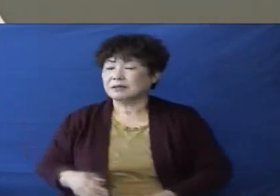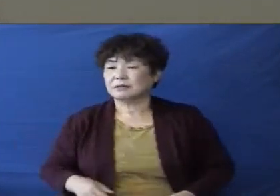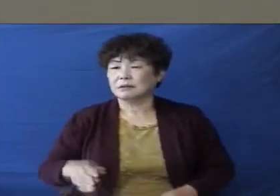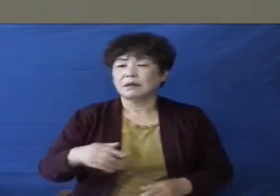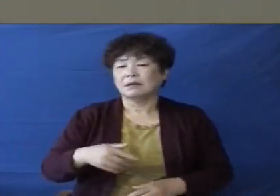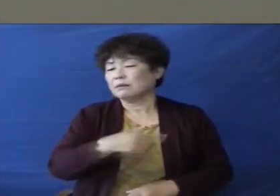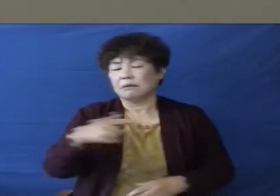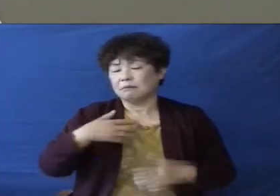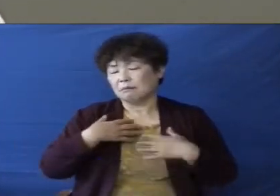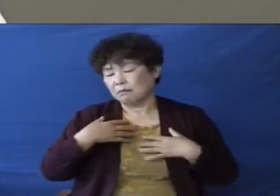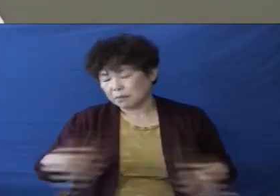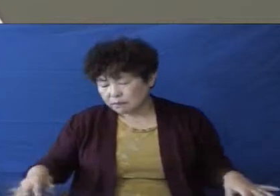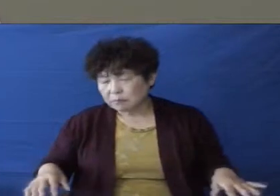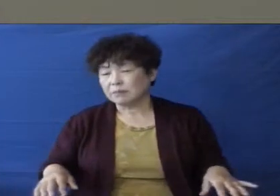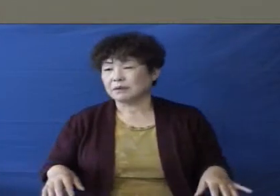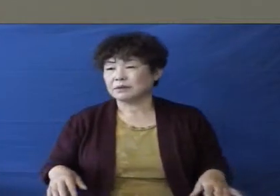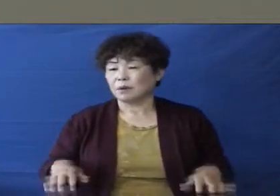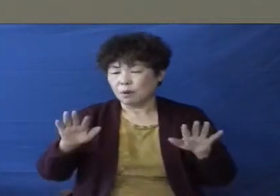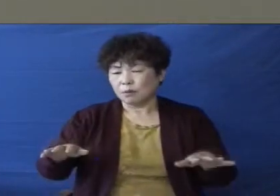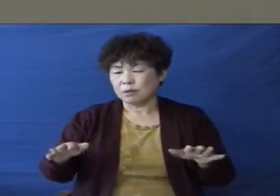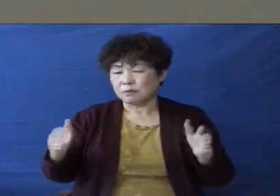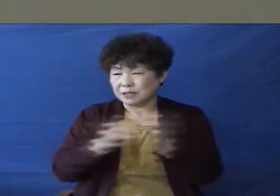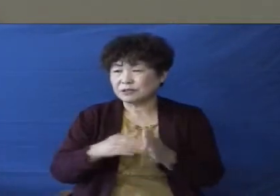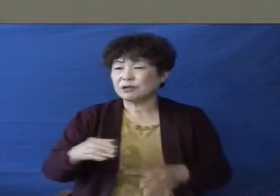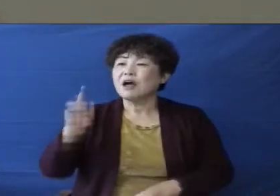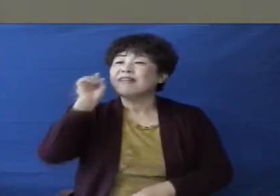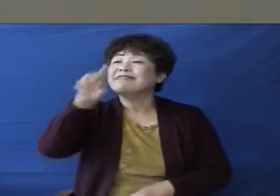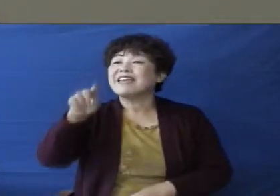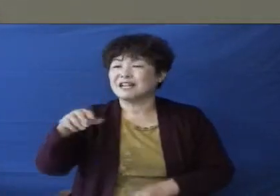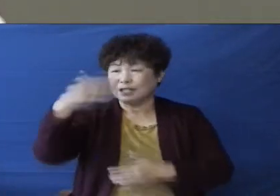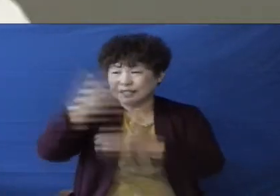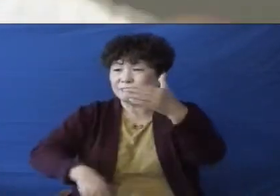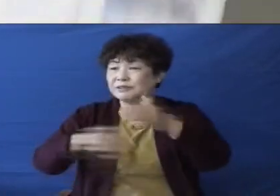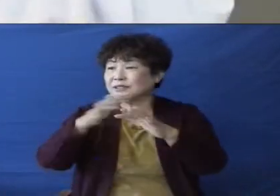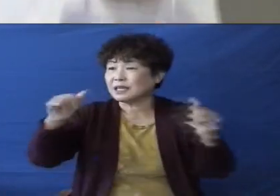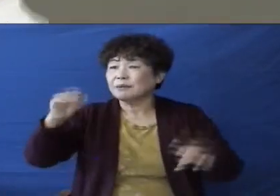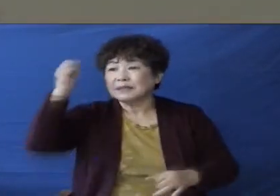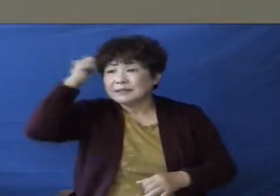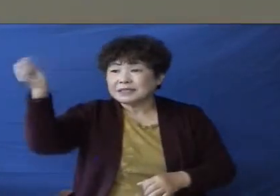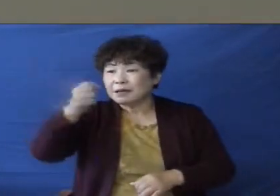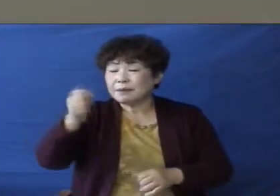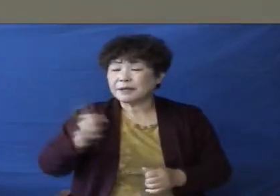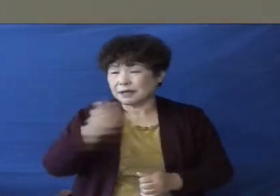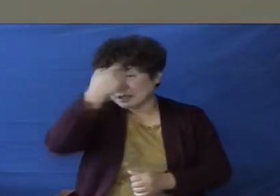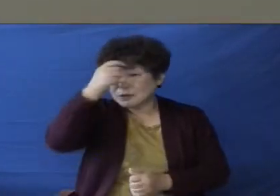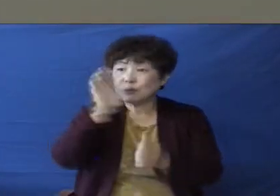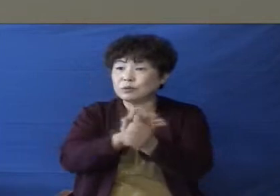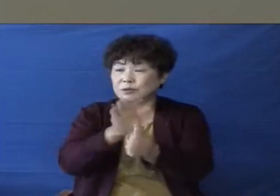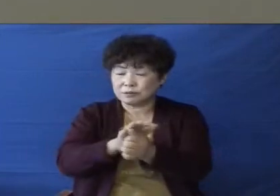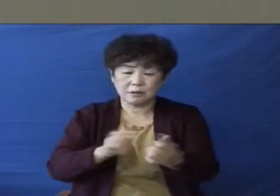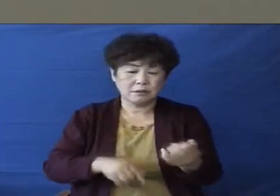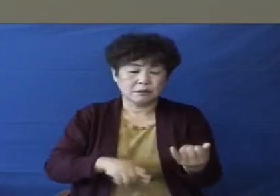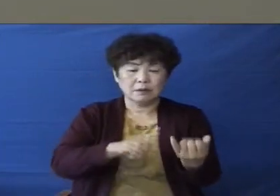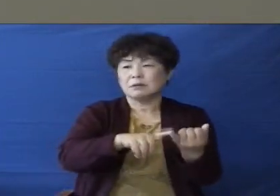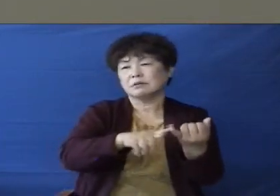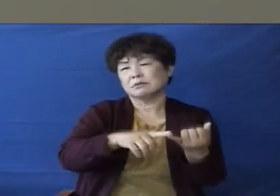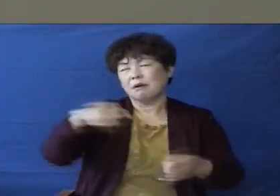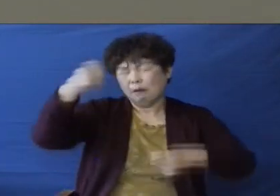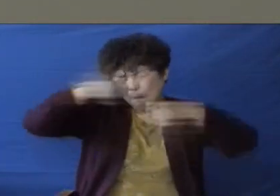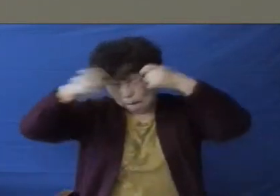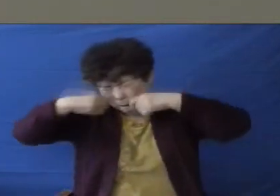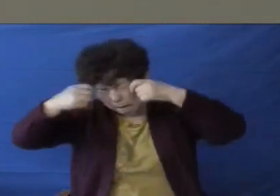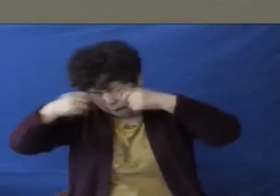음악 통곡을 하는 거예요 나는 지금 이제 이거 끝나고 공장 들어가야 되는데 나는 기도를 못 봤습니다